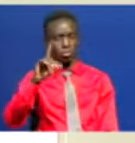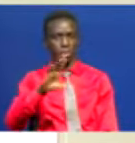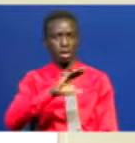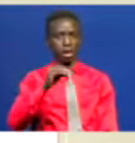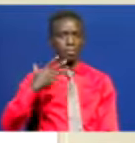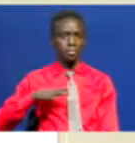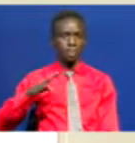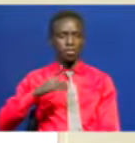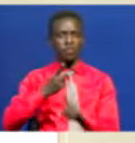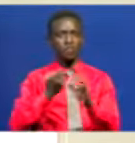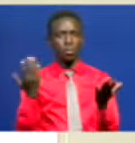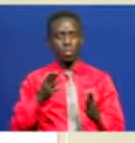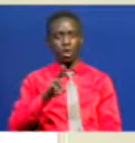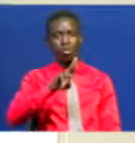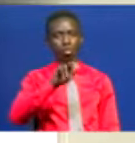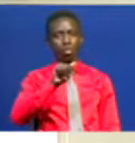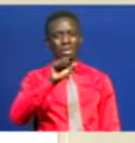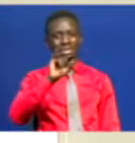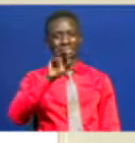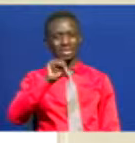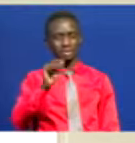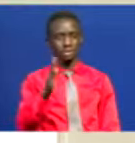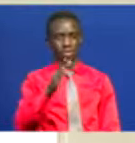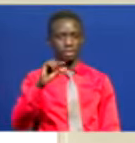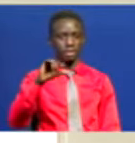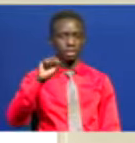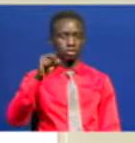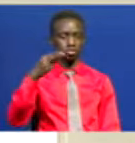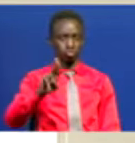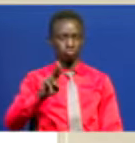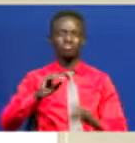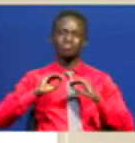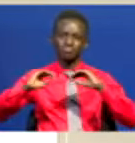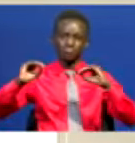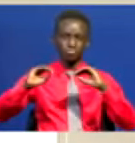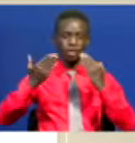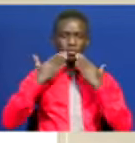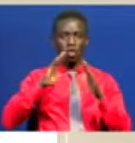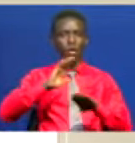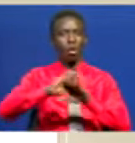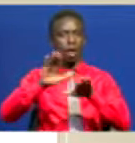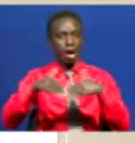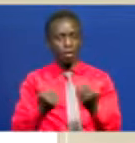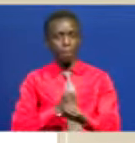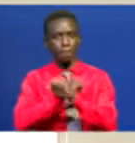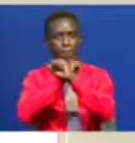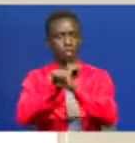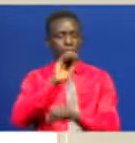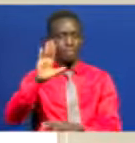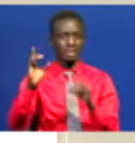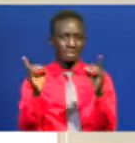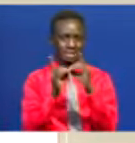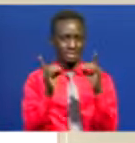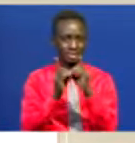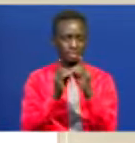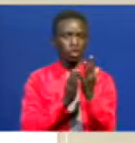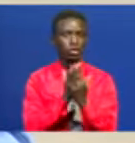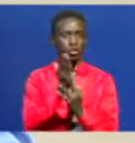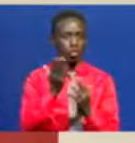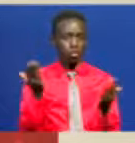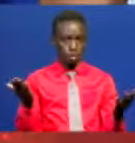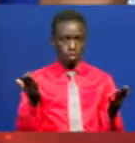kwenye gatuzi la Uasin Gishu walipata uhamasisho kuhusu umuhimu wa kutunza data yao chini ya kauli mbiu data yangu